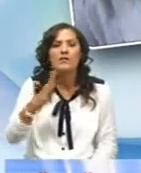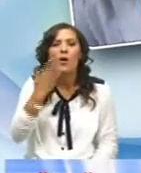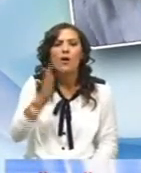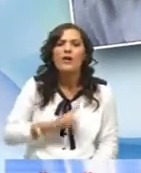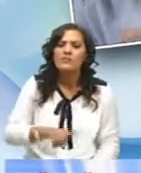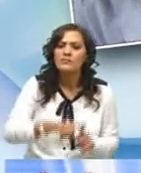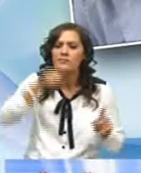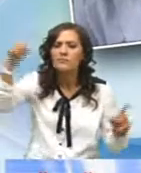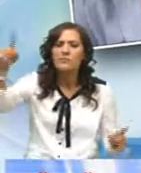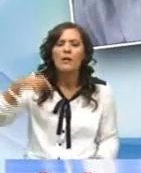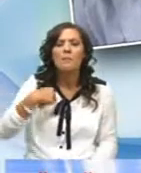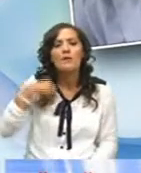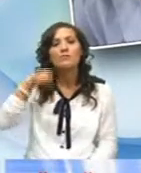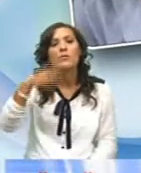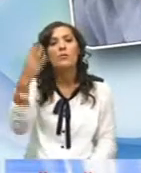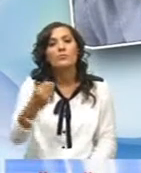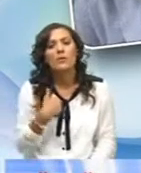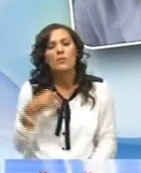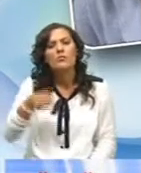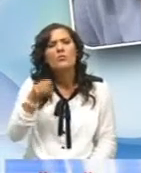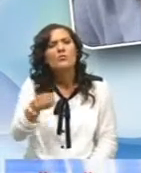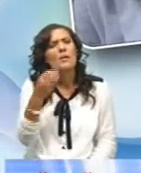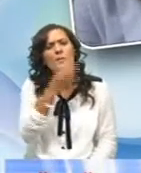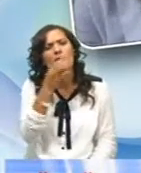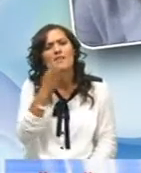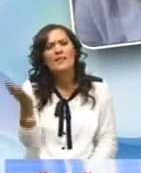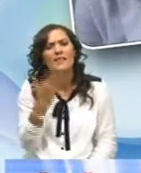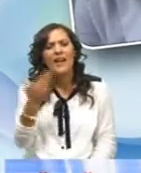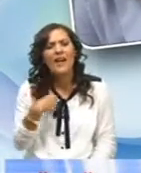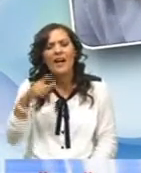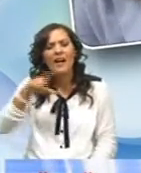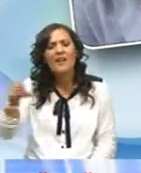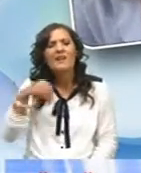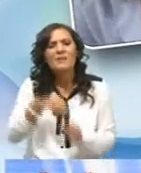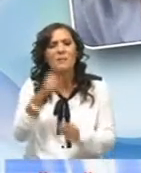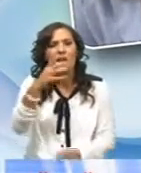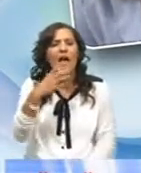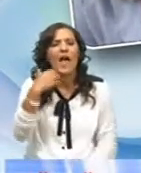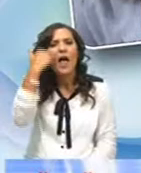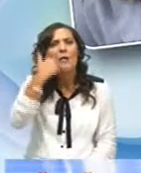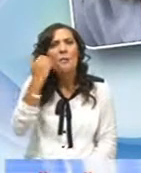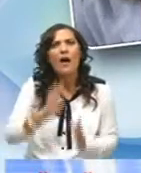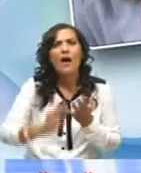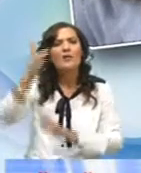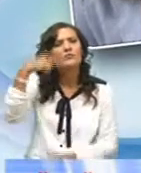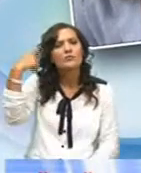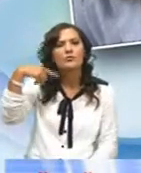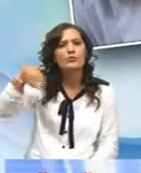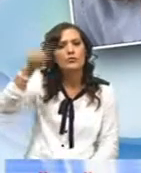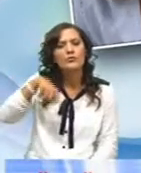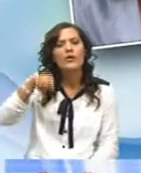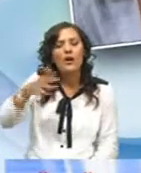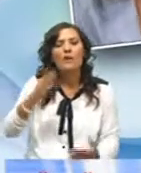yaşındaki öğrenciye kadar Ben şu olacağım uçurma benzer da ham esmerleştirir sake bir elma ağacı düşünün